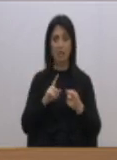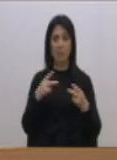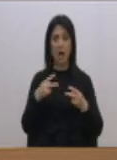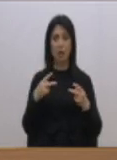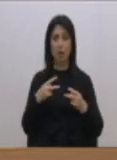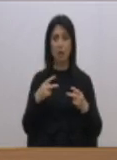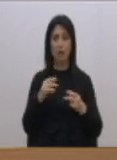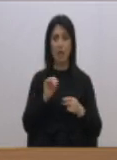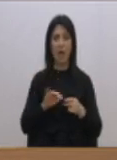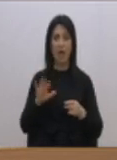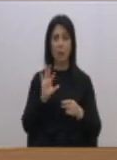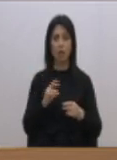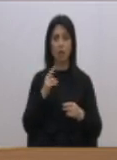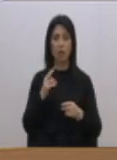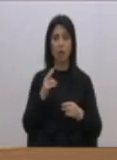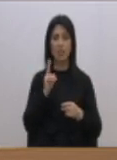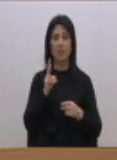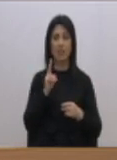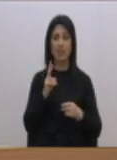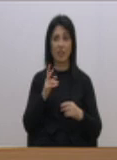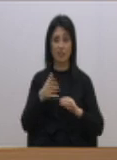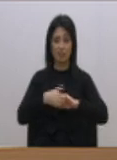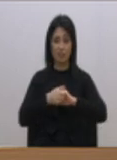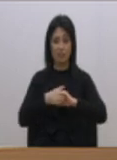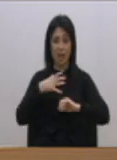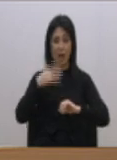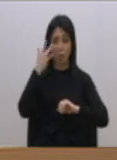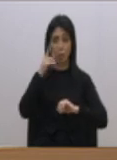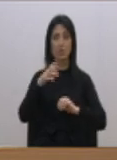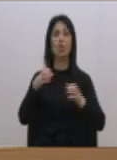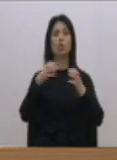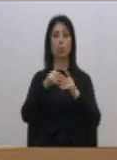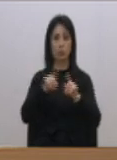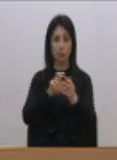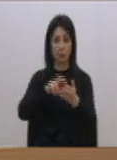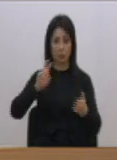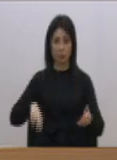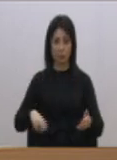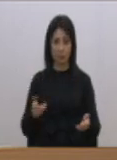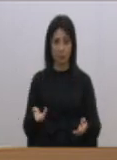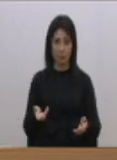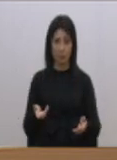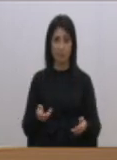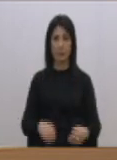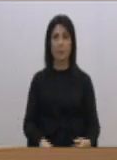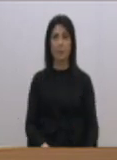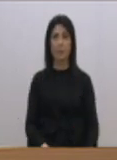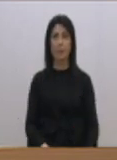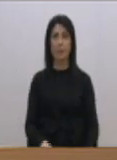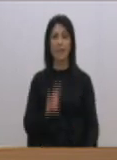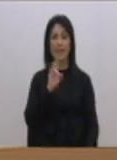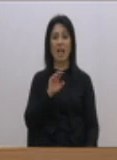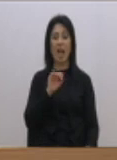partniori, europeli, socialistebi, vic hel sartmevda, kartulioc nebas, imč gupidanacki, mouzia, kartulioc nebas, samosla.